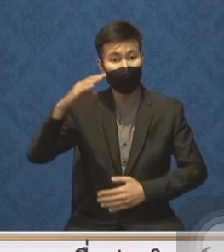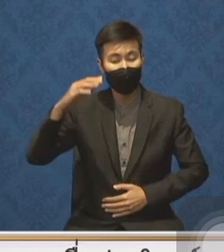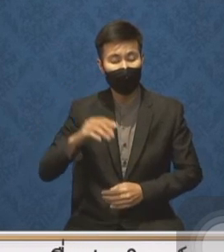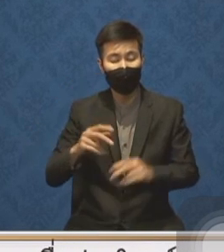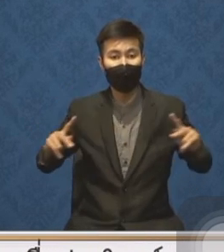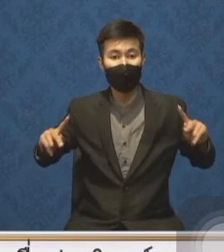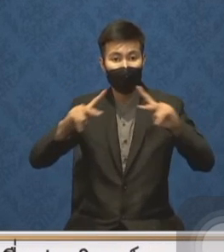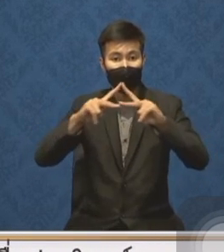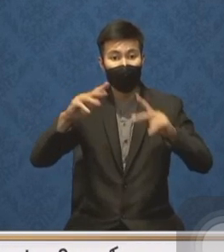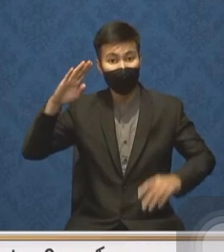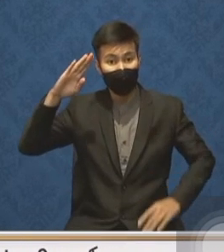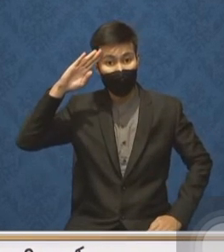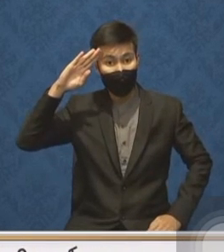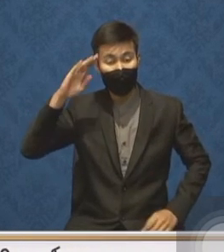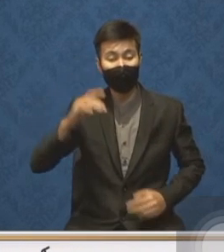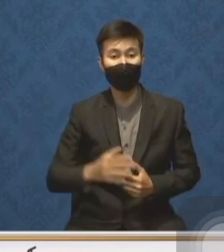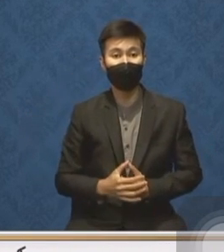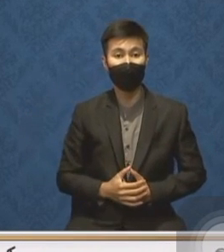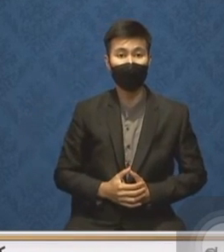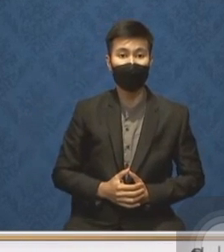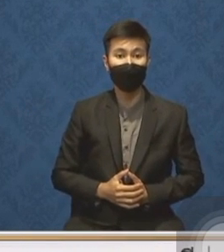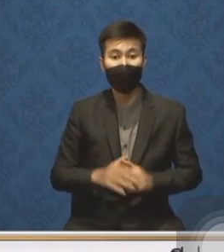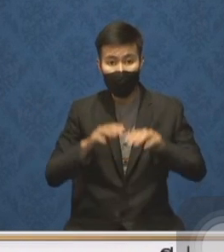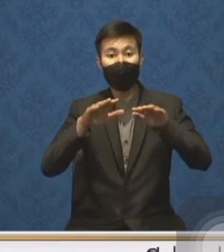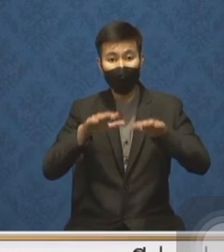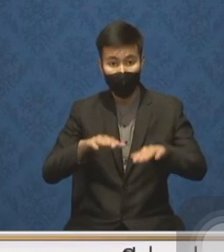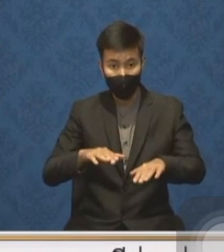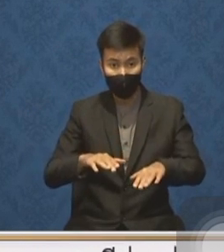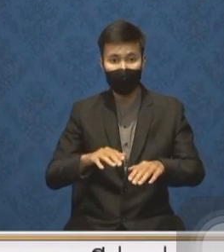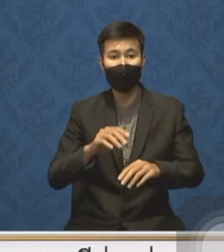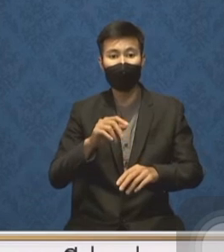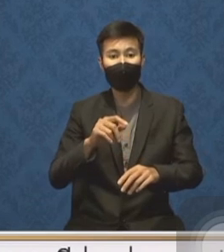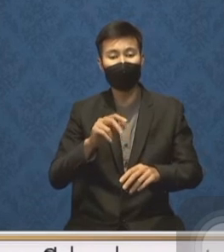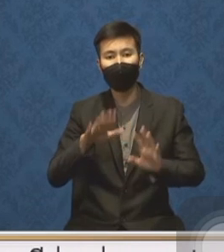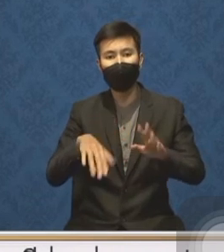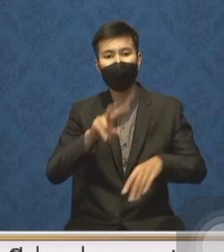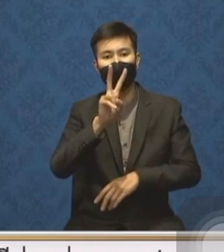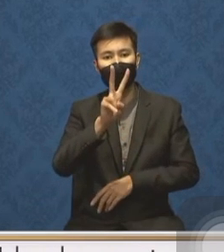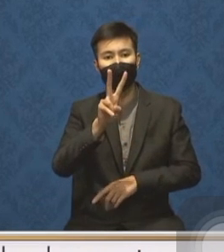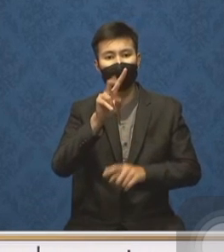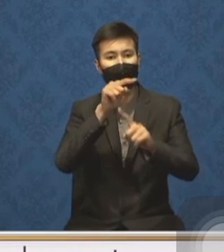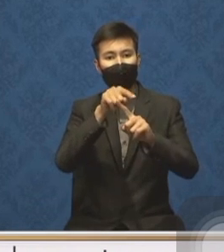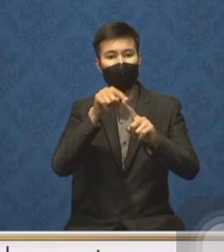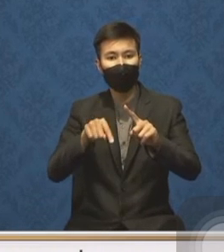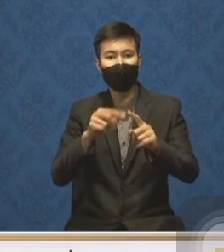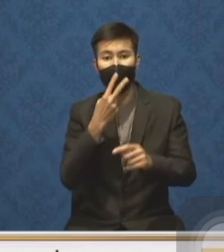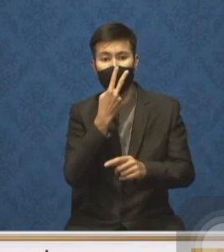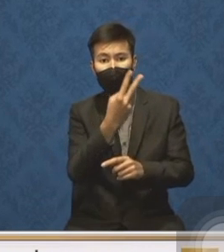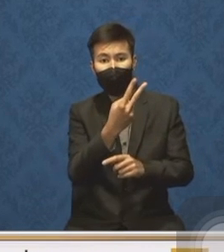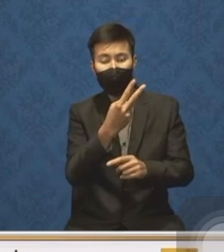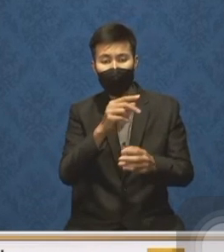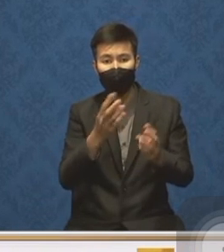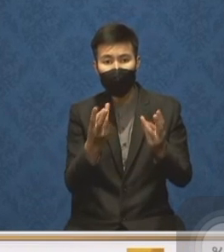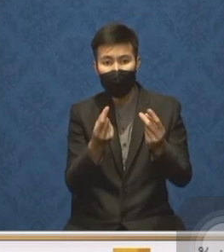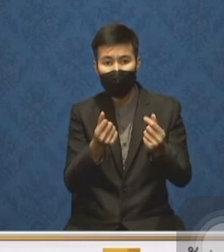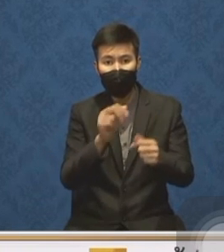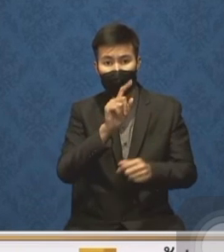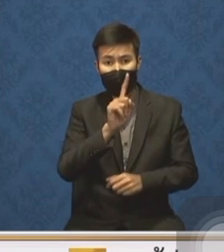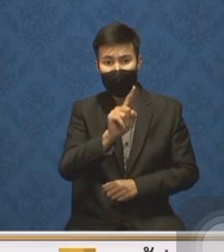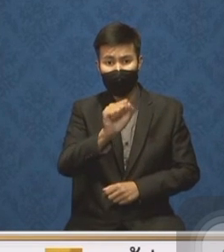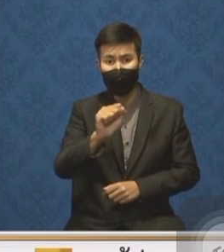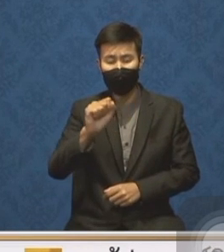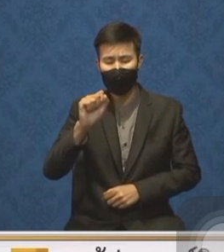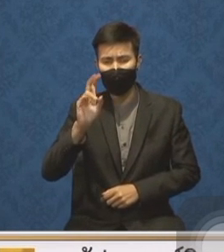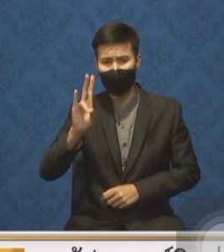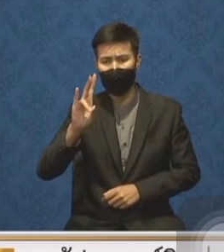ลดลงเหมือนกันครับผมดูแล้วก็ลดลงประมาณ 2% นะครับแต่ถ้าเราดูตัวเลขโดยรวมครับ 197,000 ล้าน